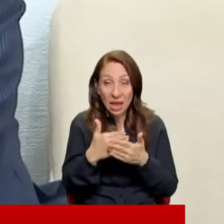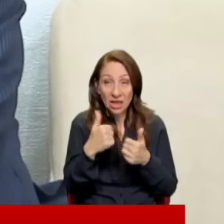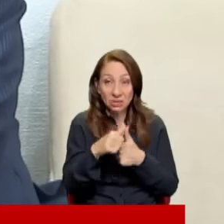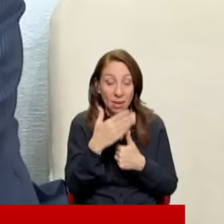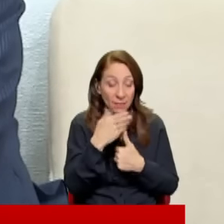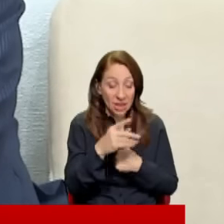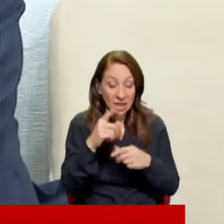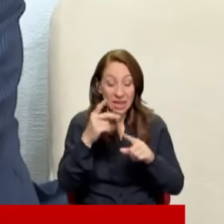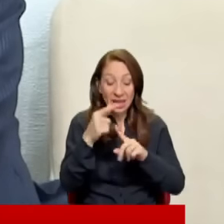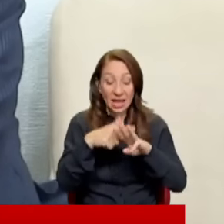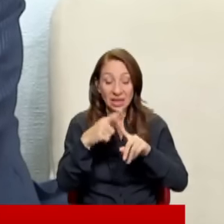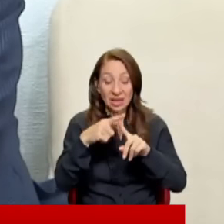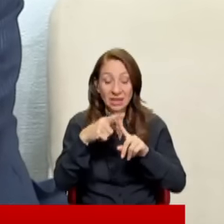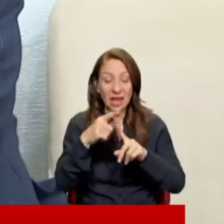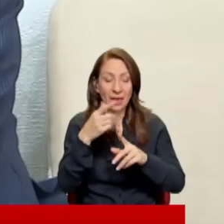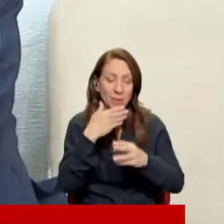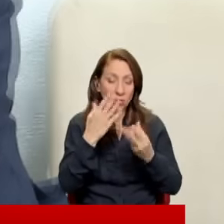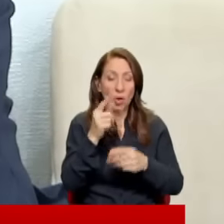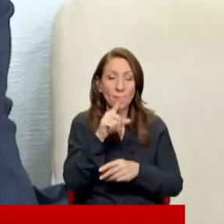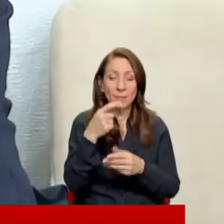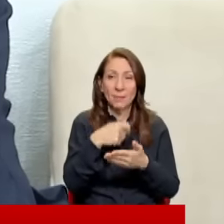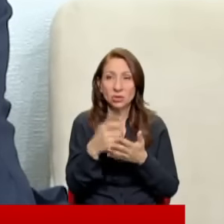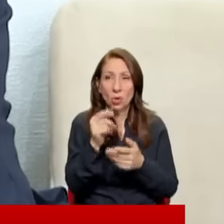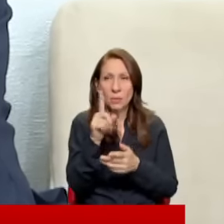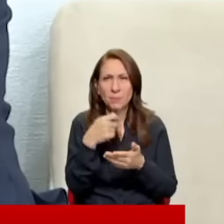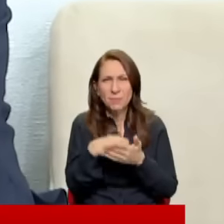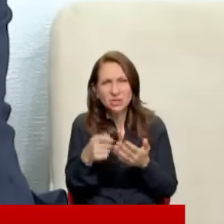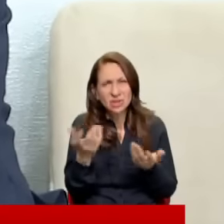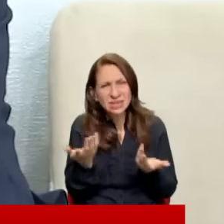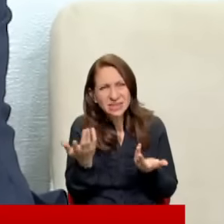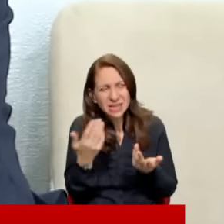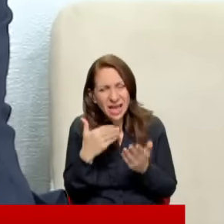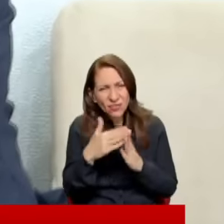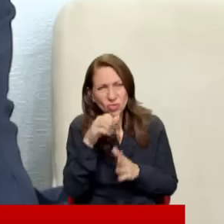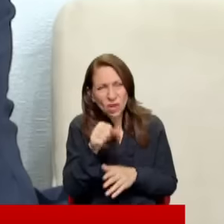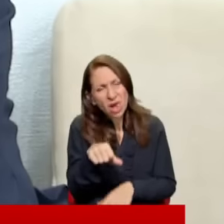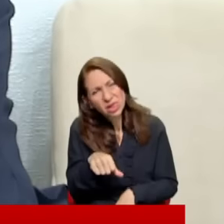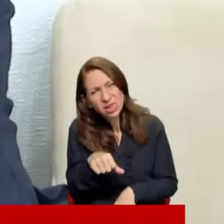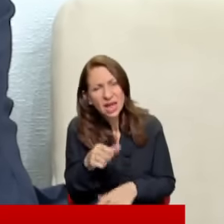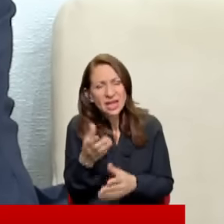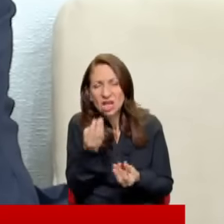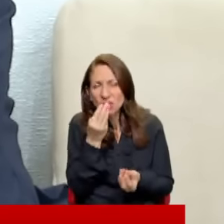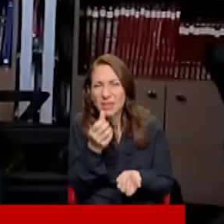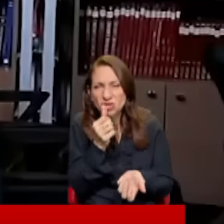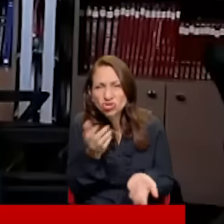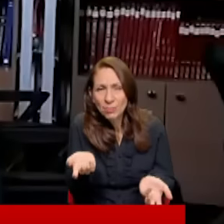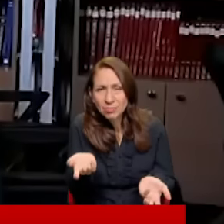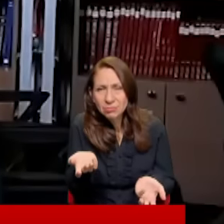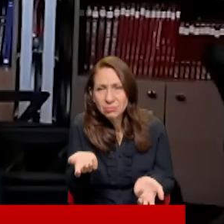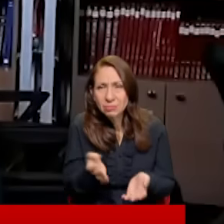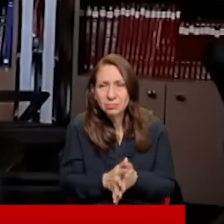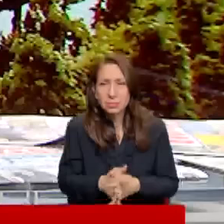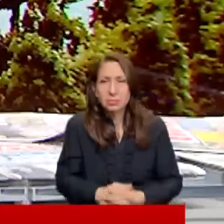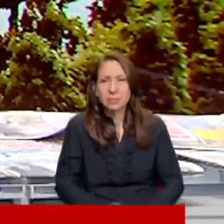emekli EYT emekli oldu 10.000 L maaşı var 10.000 L maaşla nasıl tutabilirim Ben evi ne yiyeceğim Ne